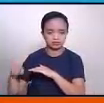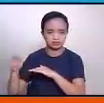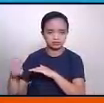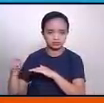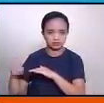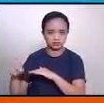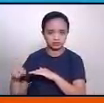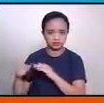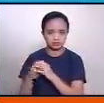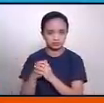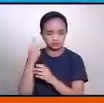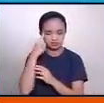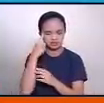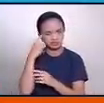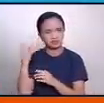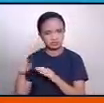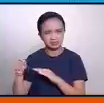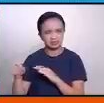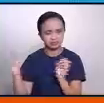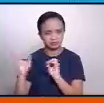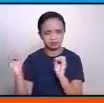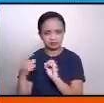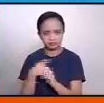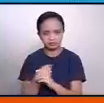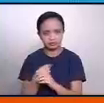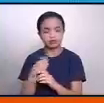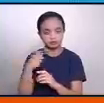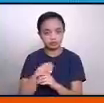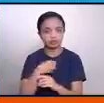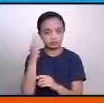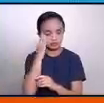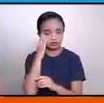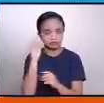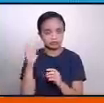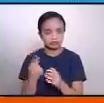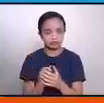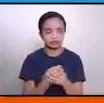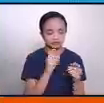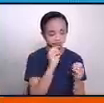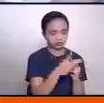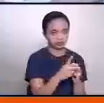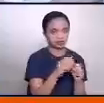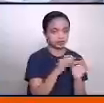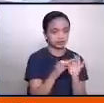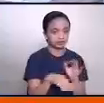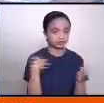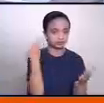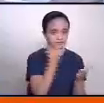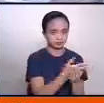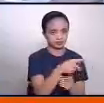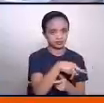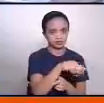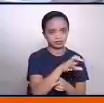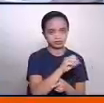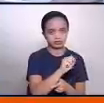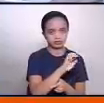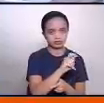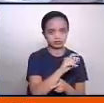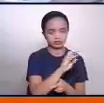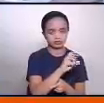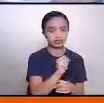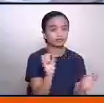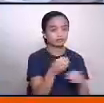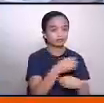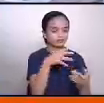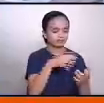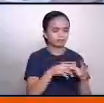judge po ata yun. Kasi wala sa akin nag-ano eh. Ang alam ko lang, na-dismiss hindi, lang. Kasi ganito po yan. Pagdating sa prosecutor's office,